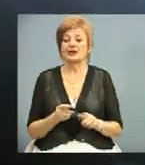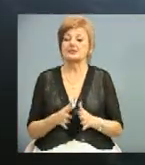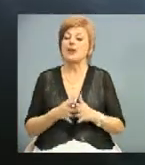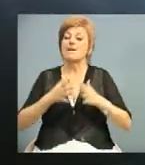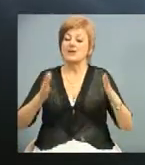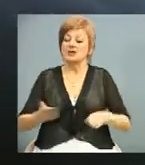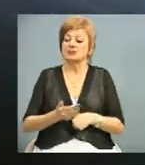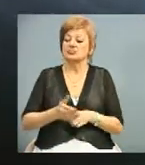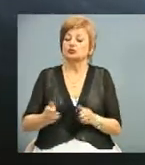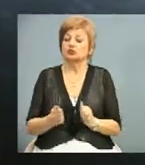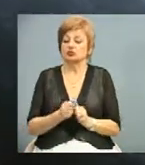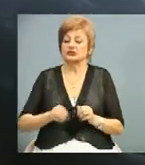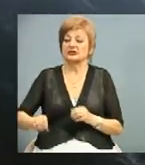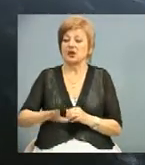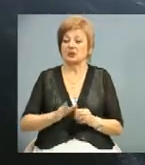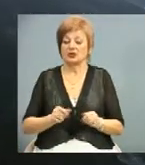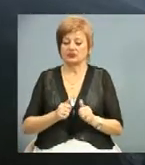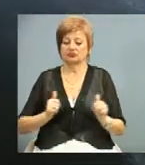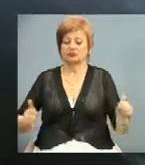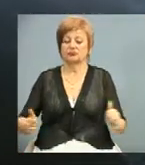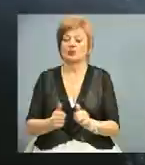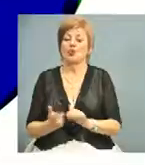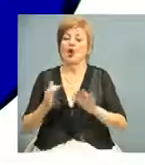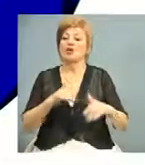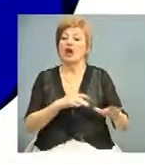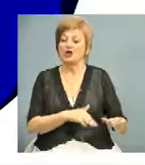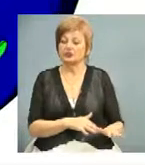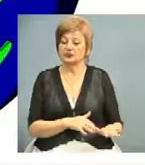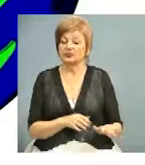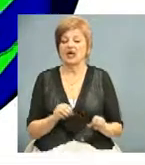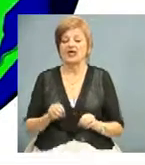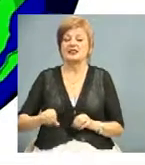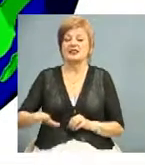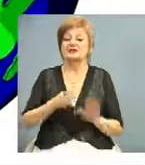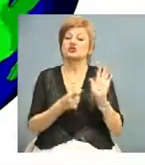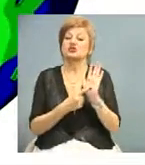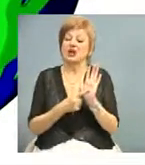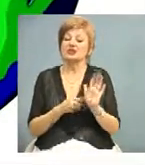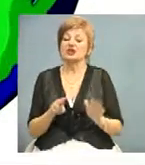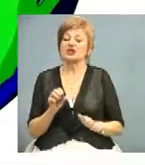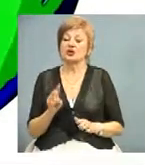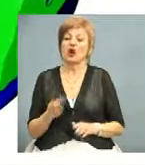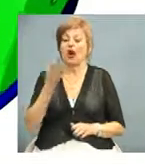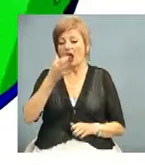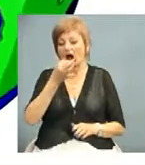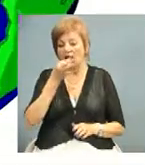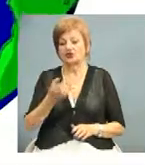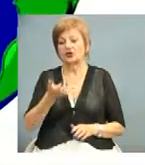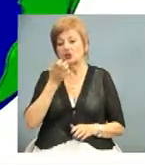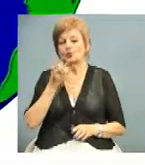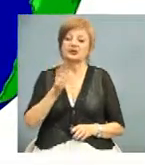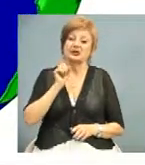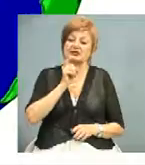ділянки суходолу, оточені з усіх сторін океанами. На Землі є 6 материків – Африка, Північна та